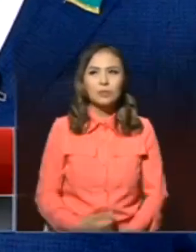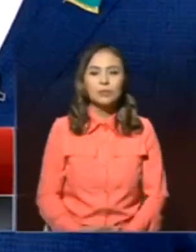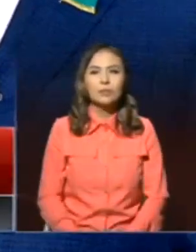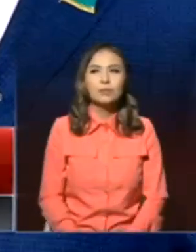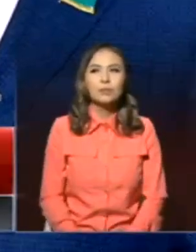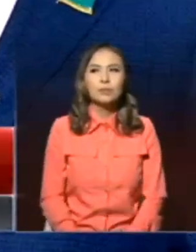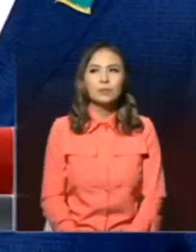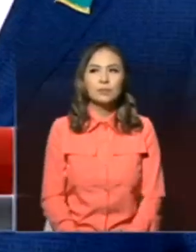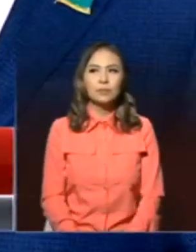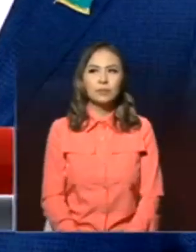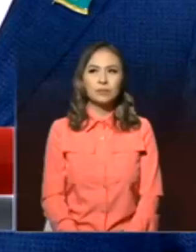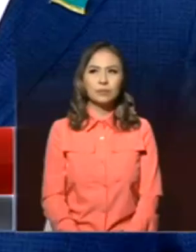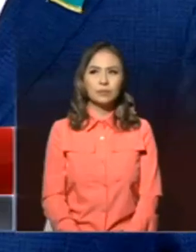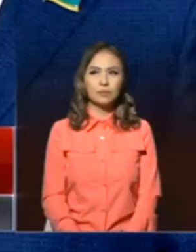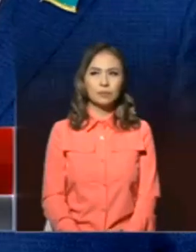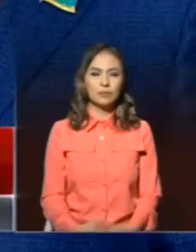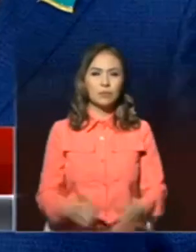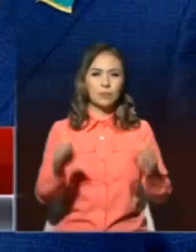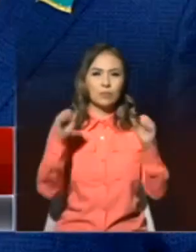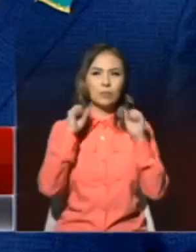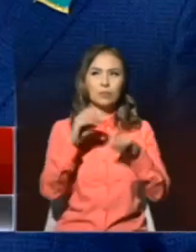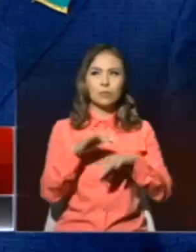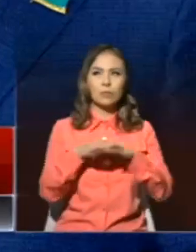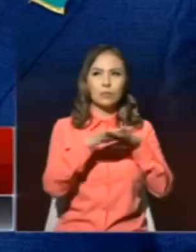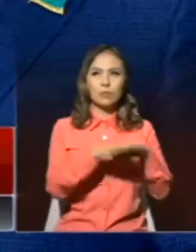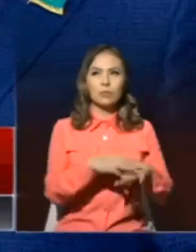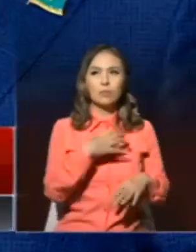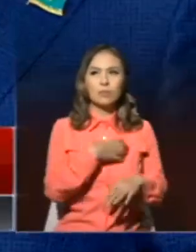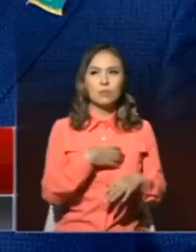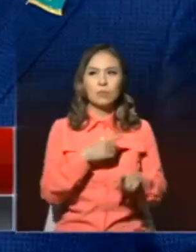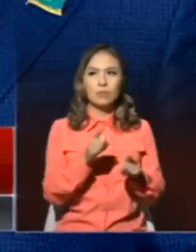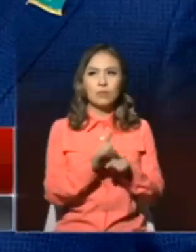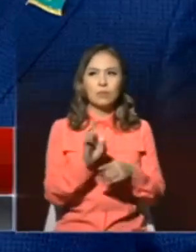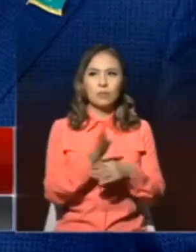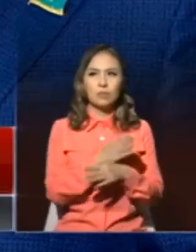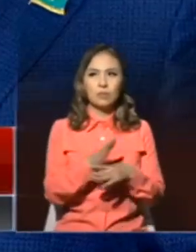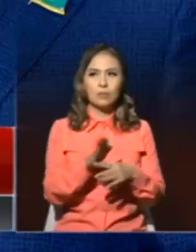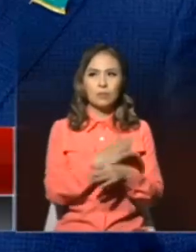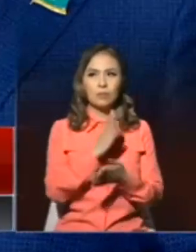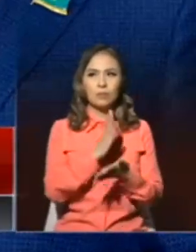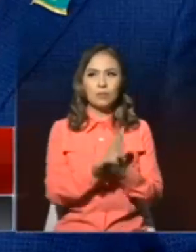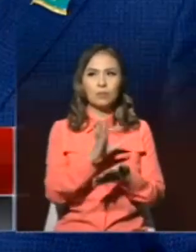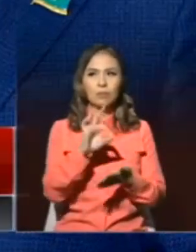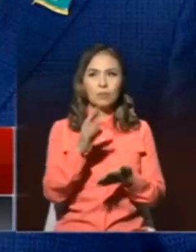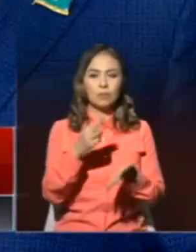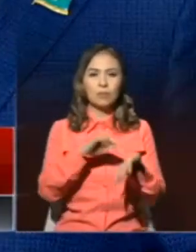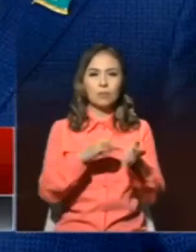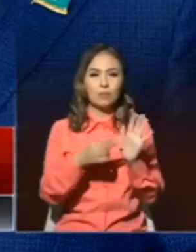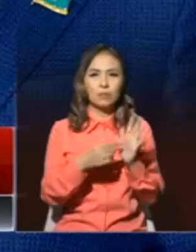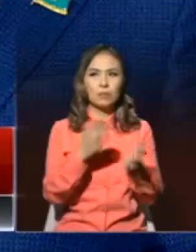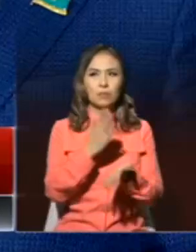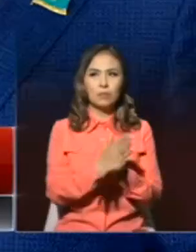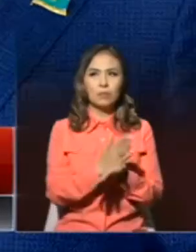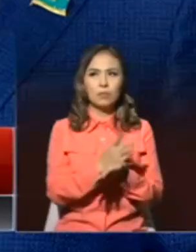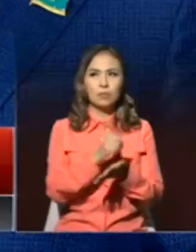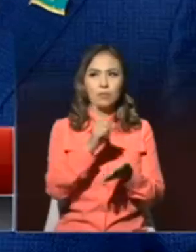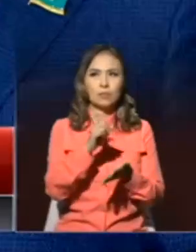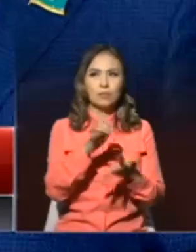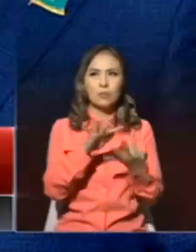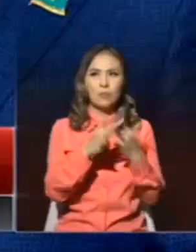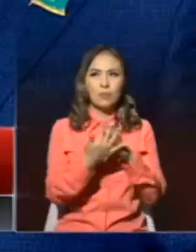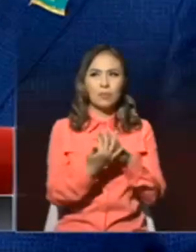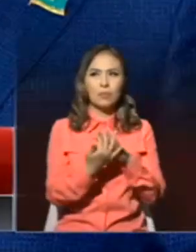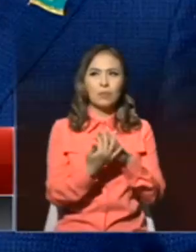қана спортқа бөлесіздер, неге басқа қазір маңызды салаларға? Одан бөлек те әлеуметтік жобалар бар. 100 ауыл деген бар,